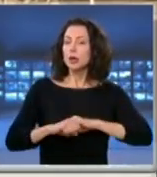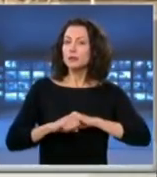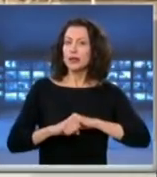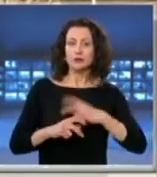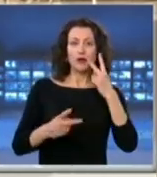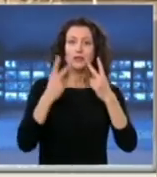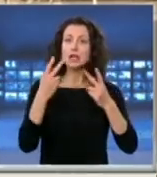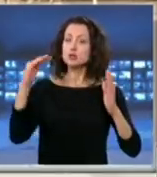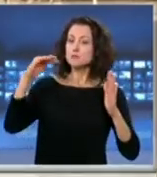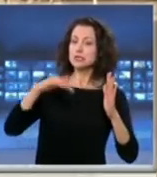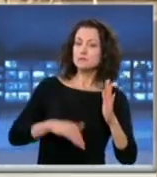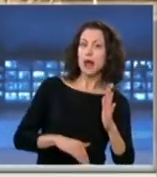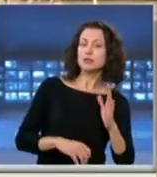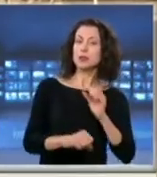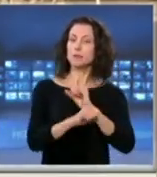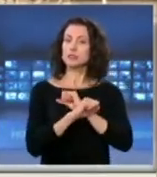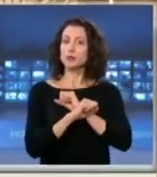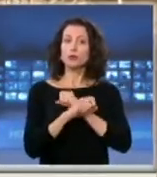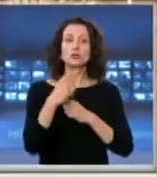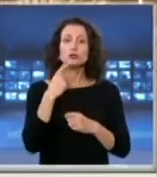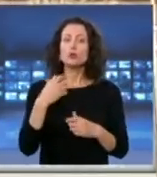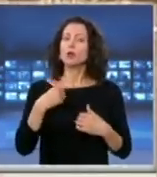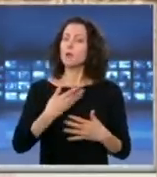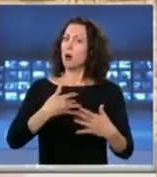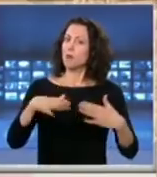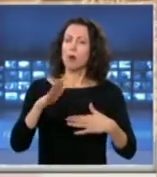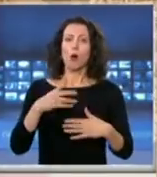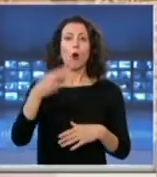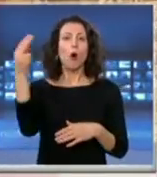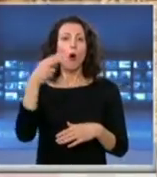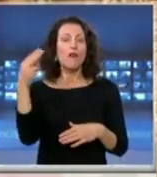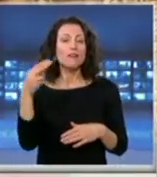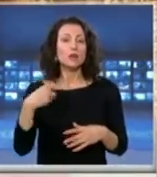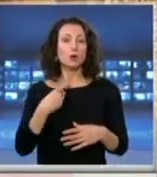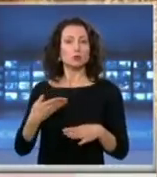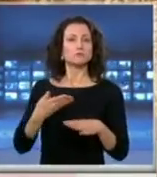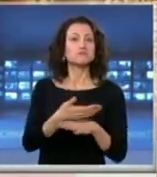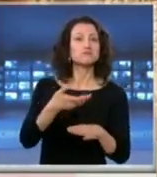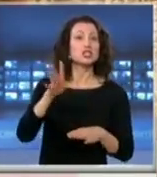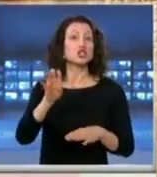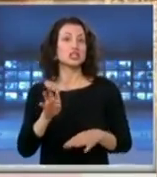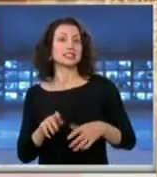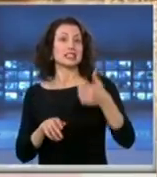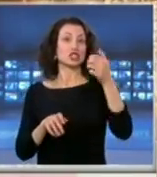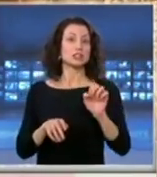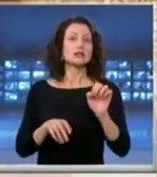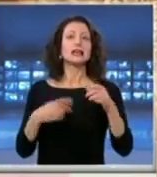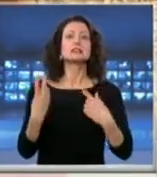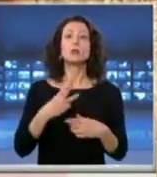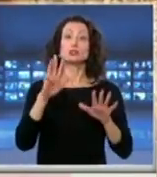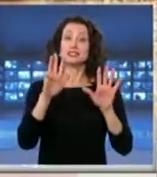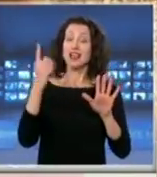за сметка на много повече фирми, които кандидатстват по схемата 60 на 40. Само за 9 дни по програмата са подали